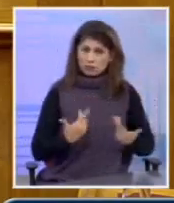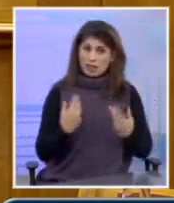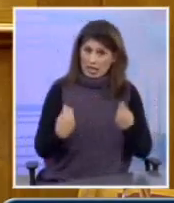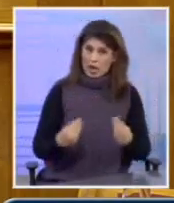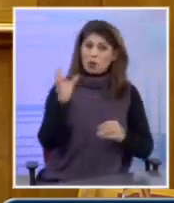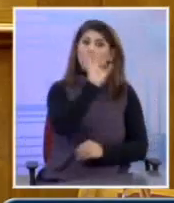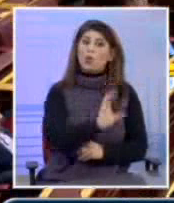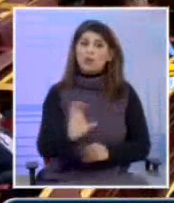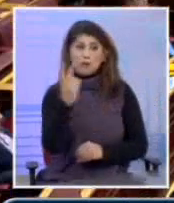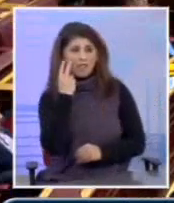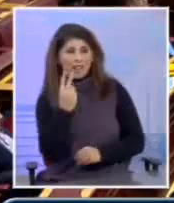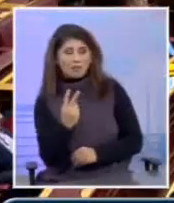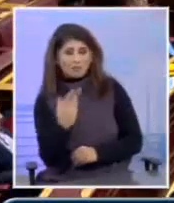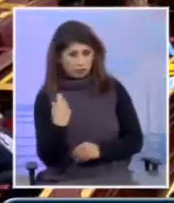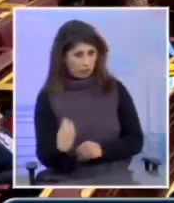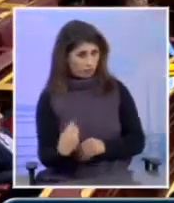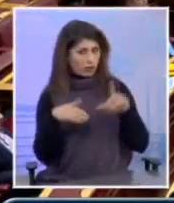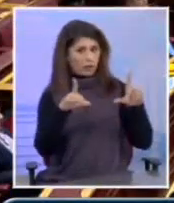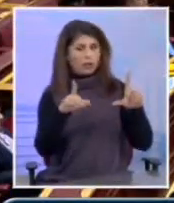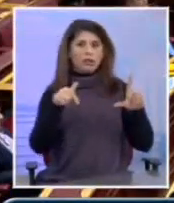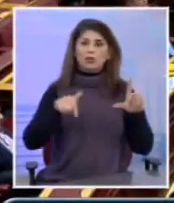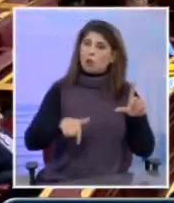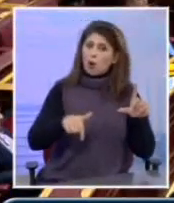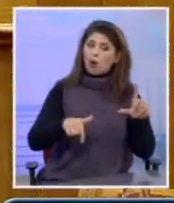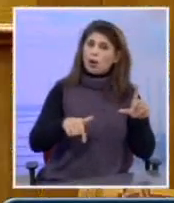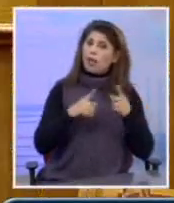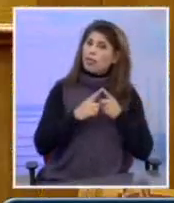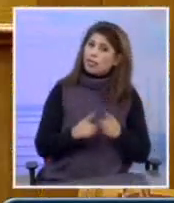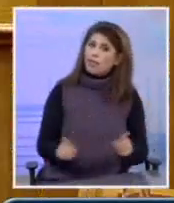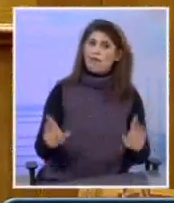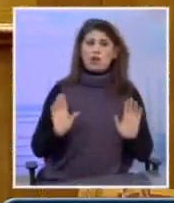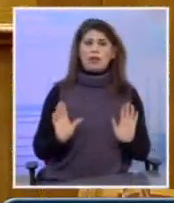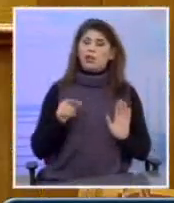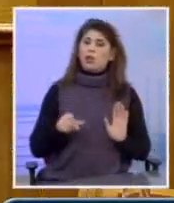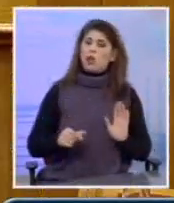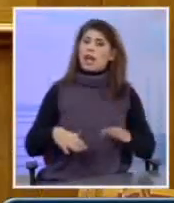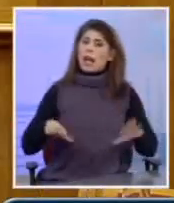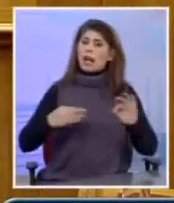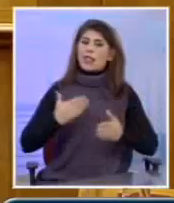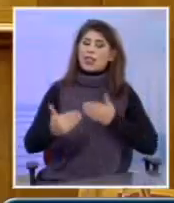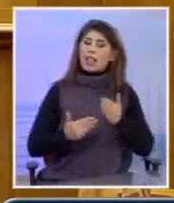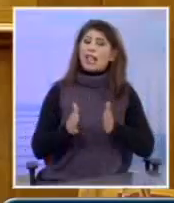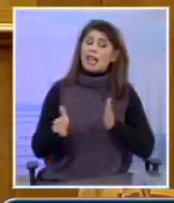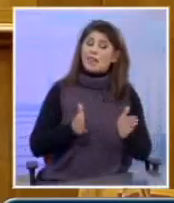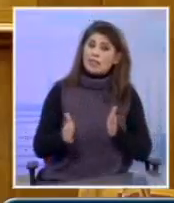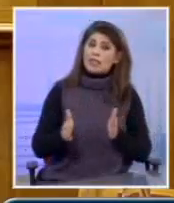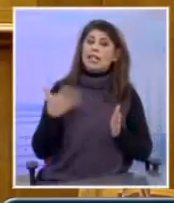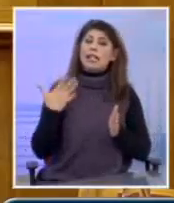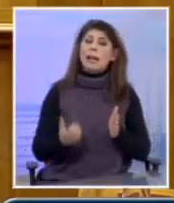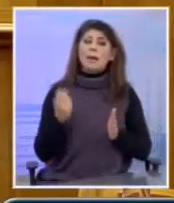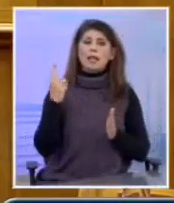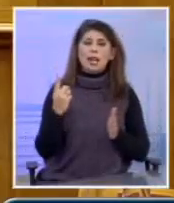τουρισμό? Ενώ τώρα κινούμαστε σε μια διαδικασία, σε μια κατεύθυνση, να υπάρχει